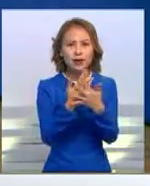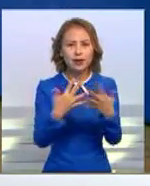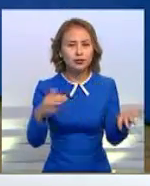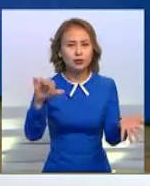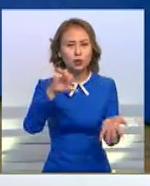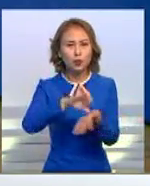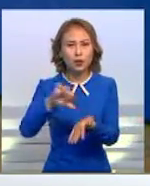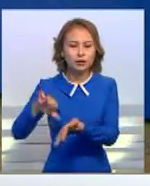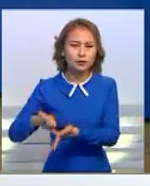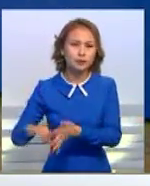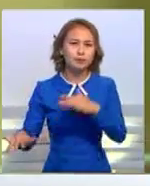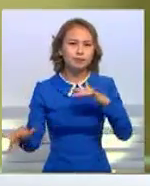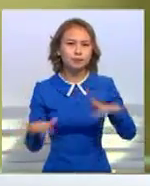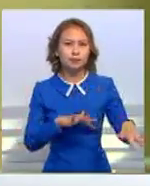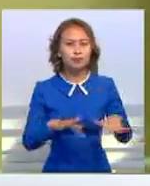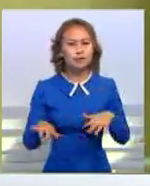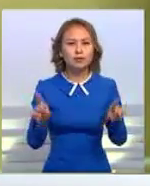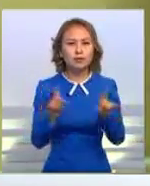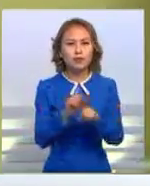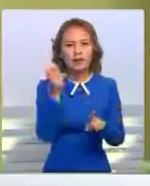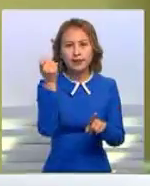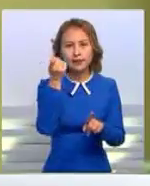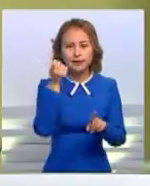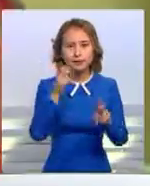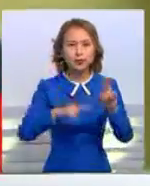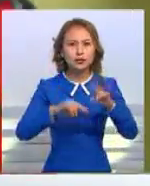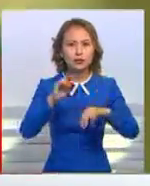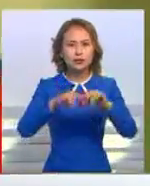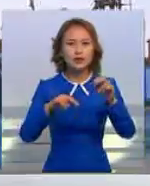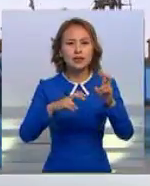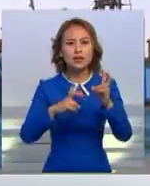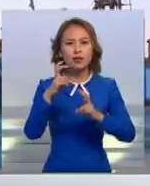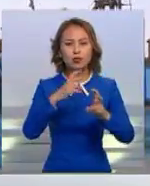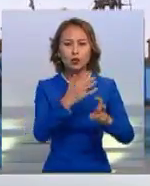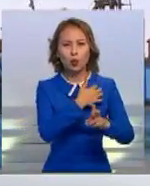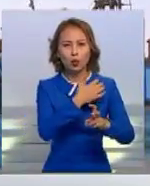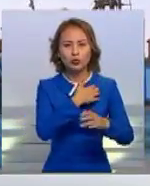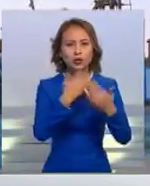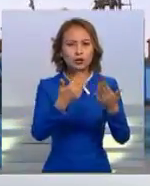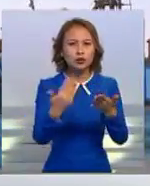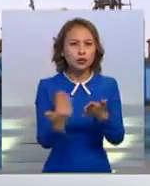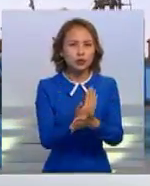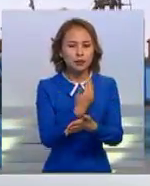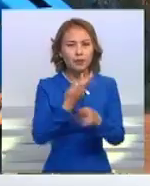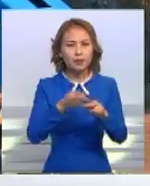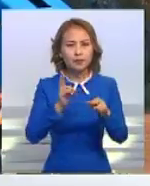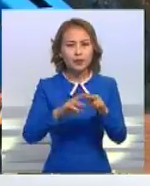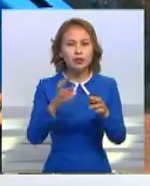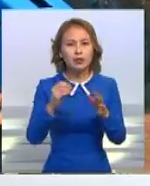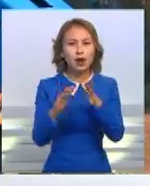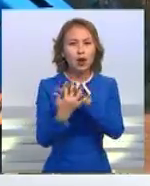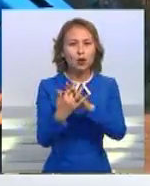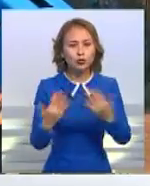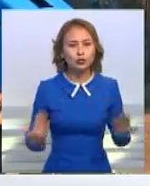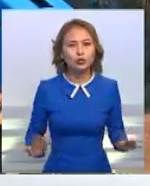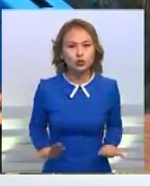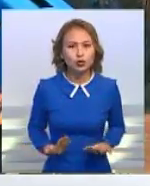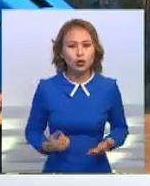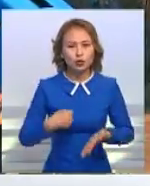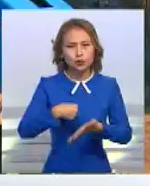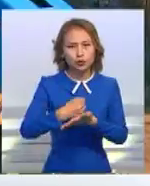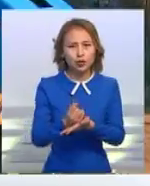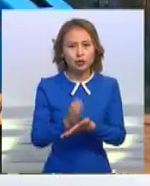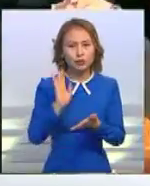Енді шаруашылық ауылдан күріш ақтайтын зауыт салуды жоспарлап отыр. Жаңа өндіріс іске қосылса, ауылдың тағы 20 тұрғыны тұрақты